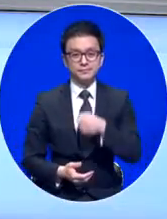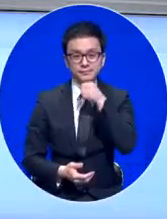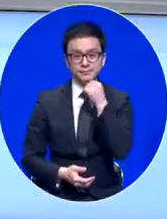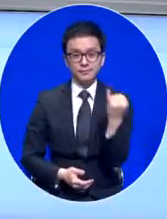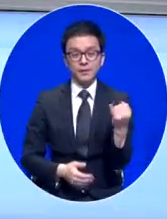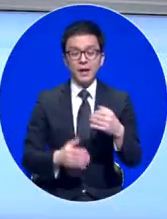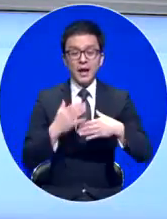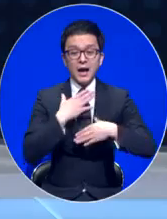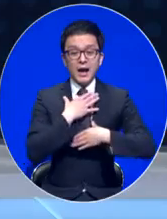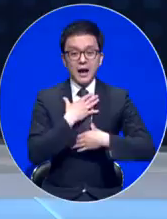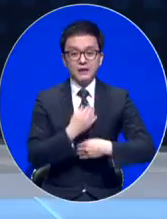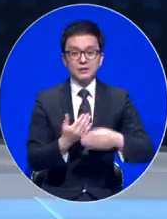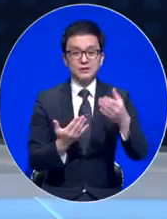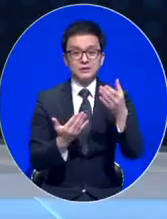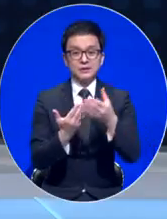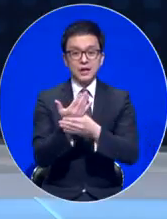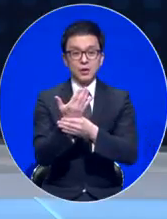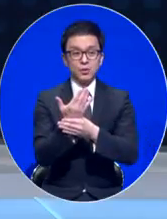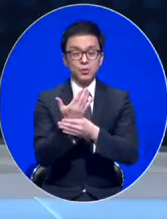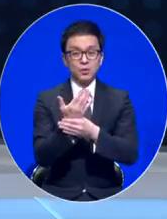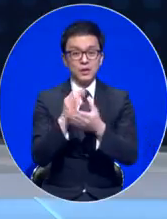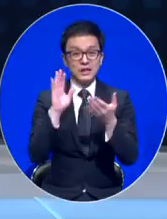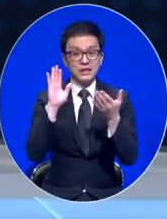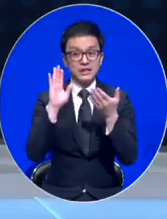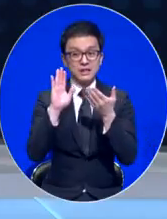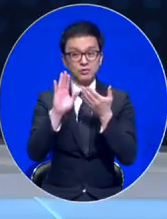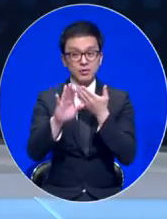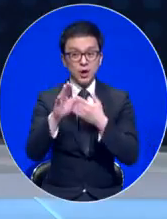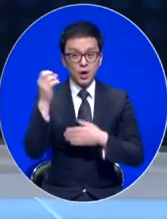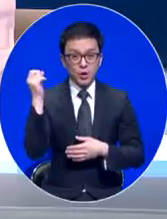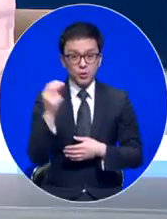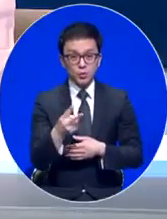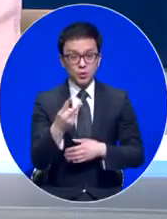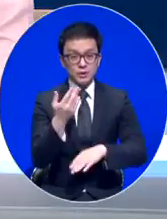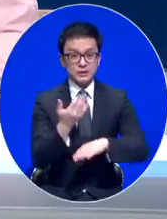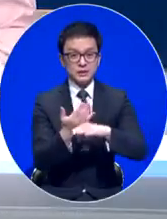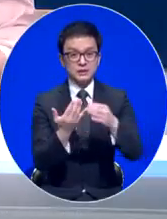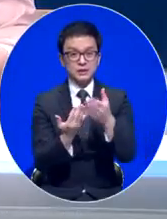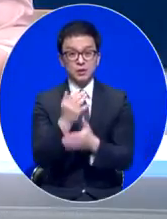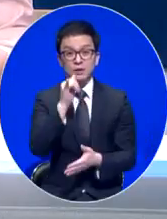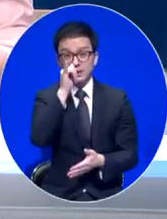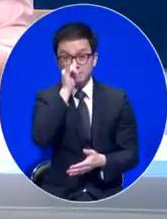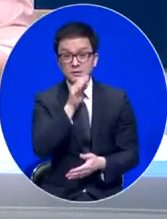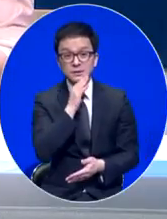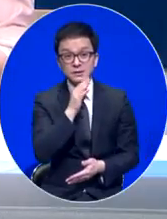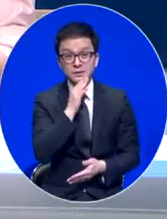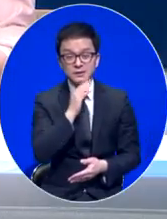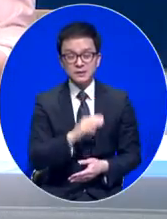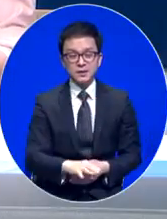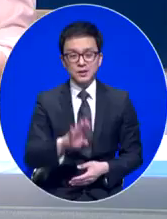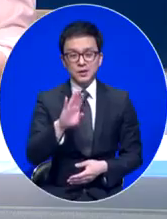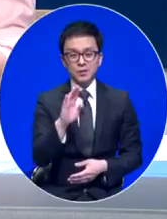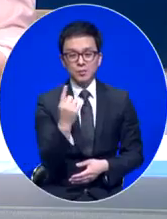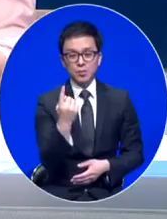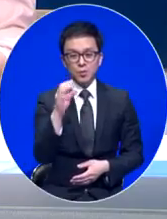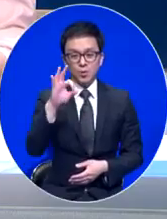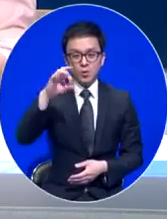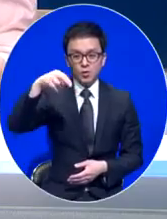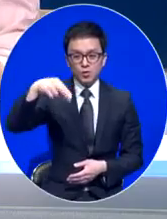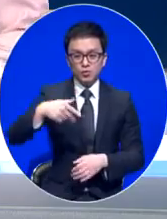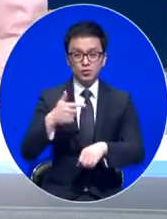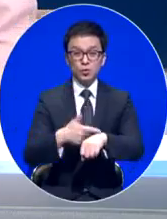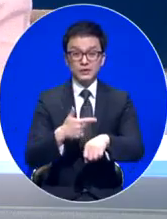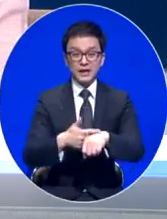말씀하신 이 안전사고가 일어난 지 며칠 되지 않아서 굉장히 충격적인 사건이 또 한 가지 발생했습니다. 이번에는